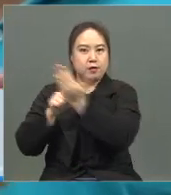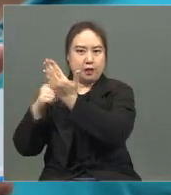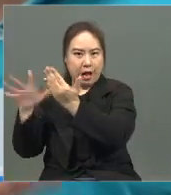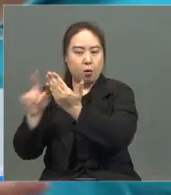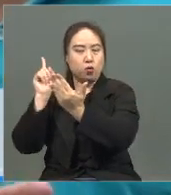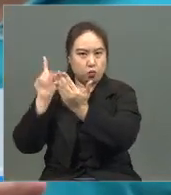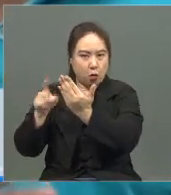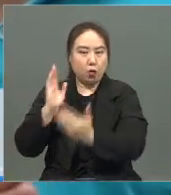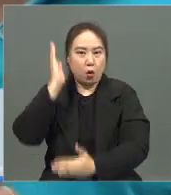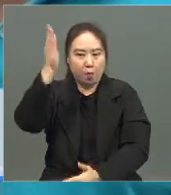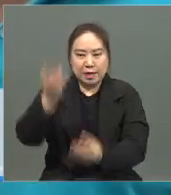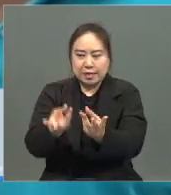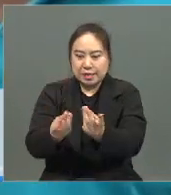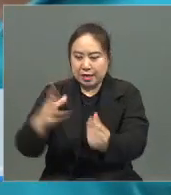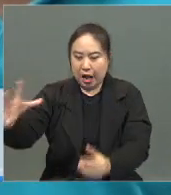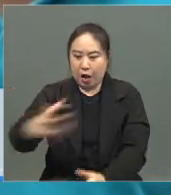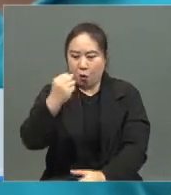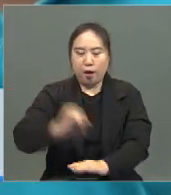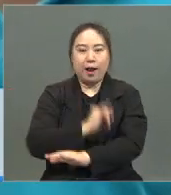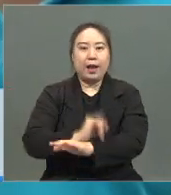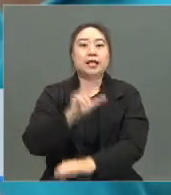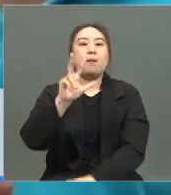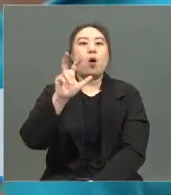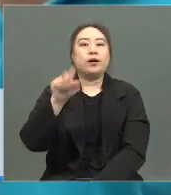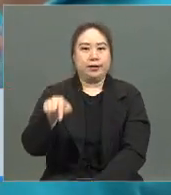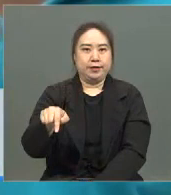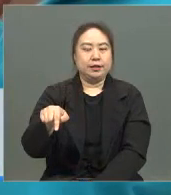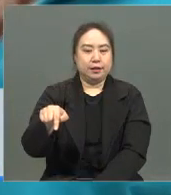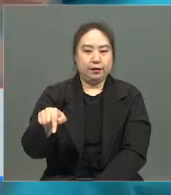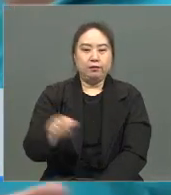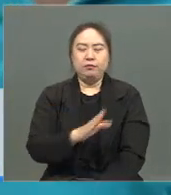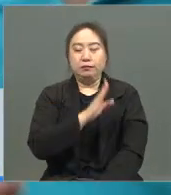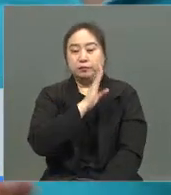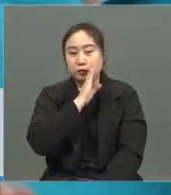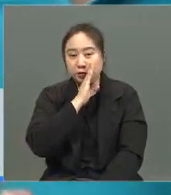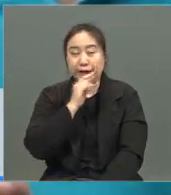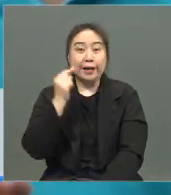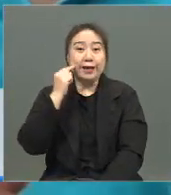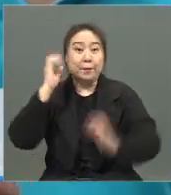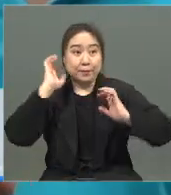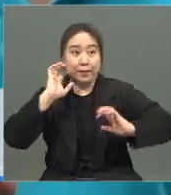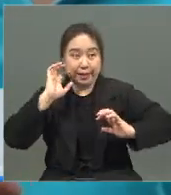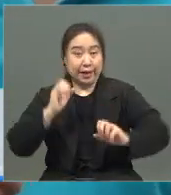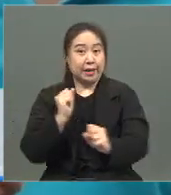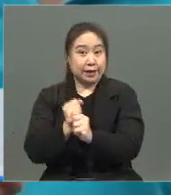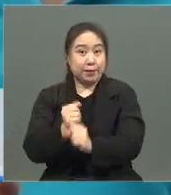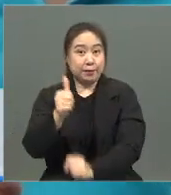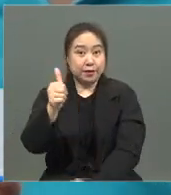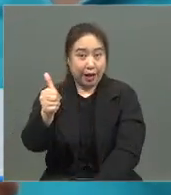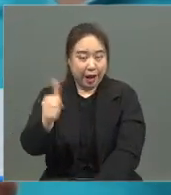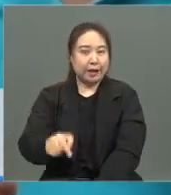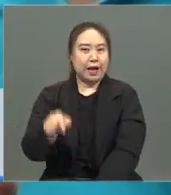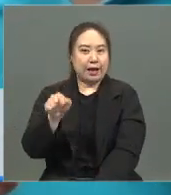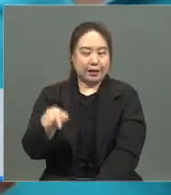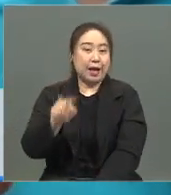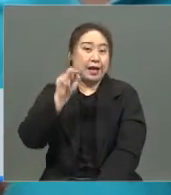จะต้องเวียนคืนที่ดิน300ไร่นะครับก็ถ้าทำแก้มลิงตรงนั้นได้น้ำที่มาจาก